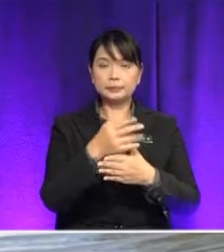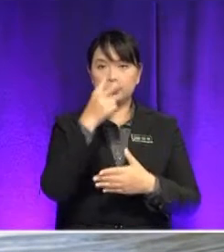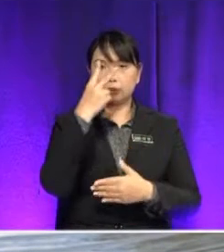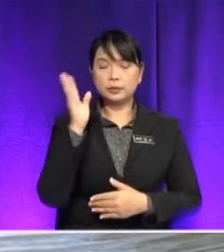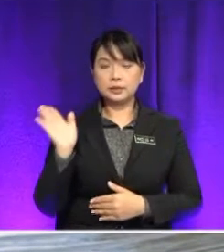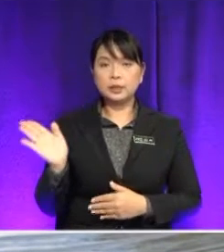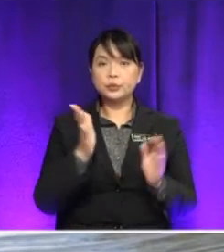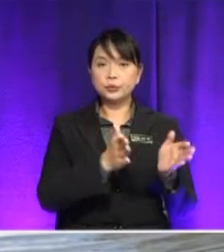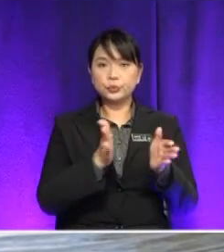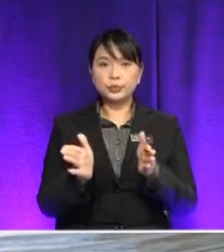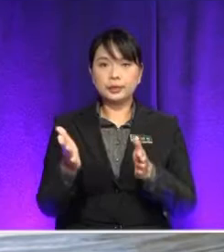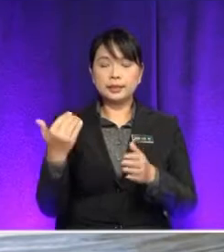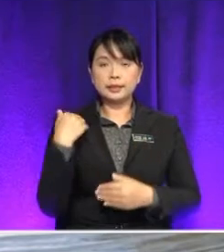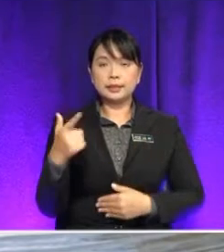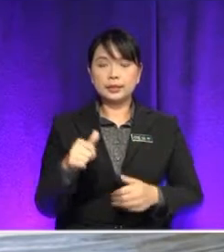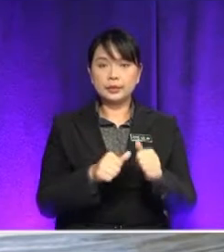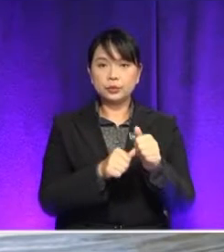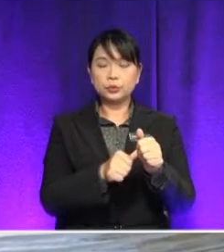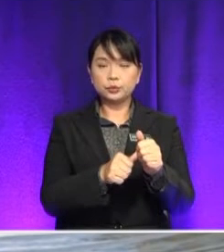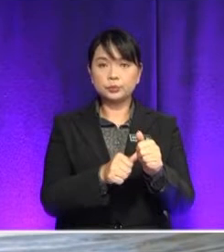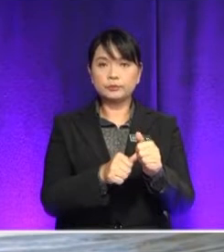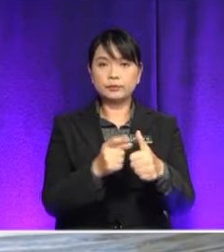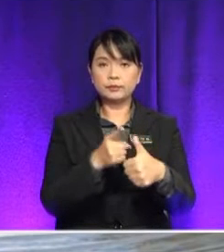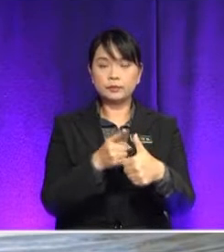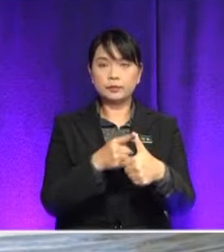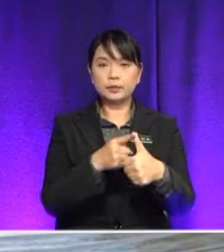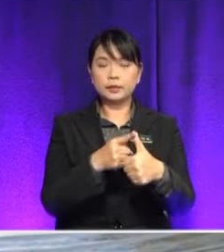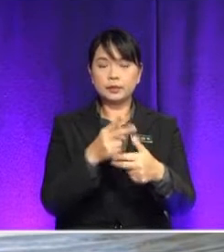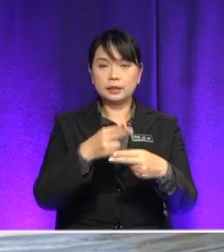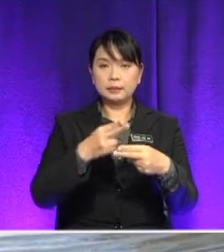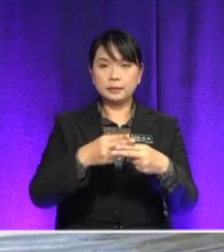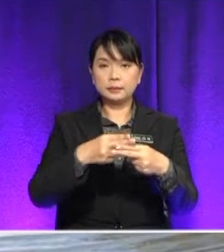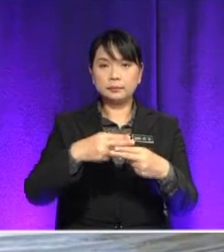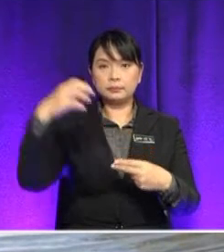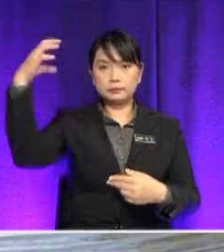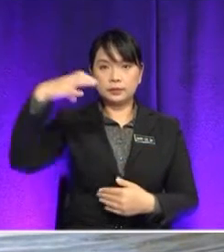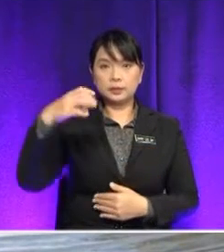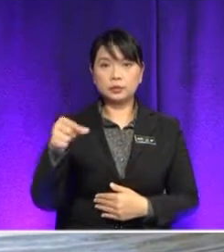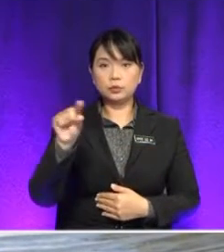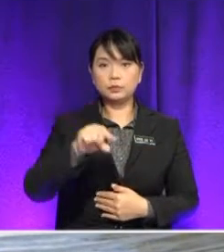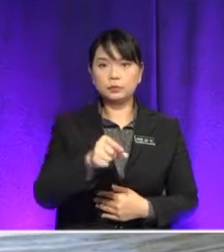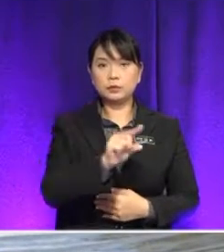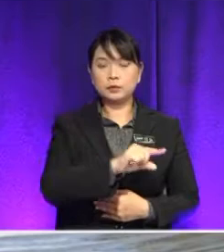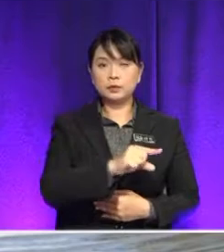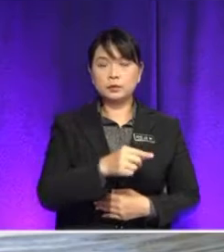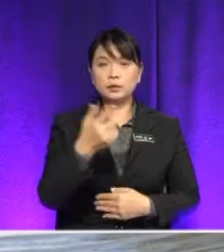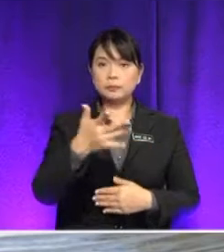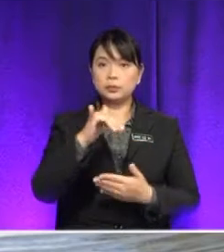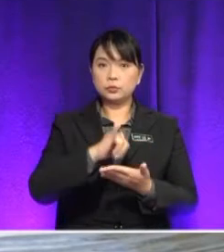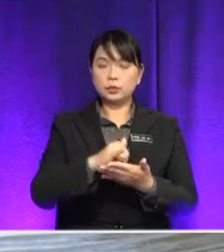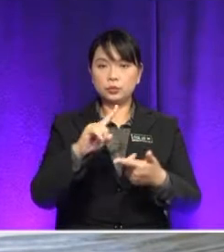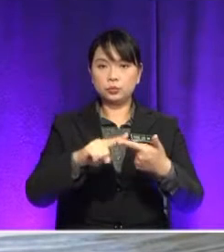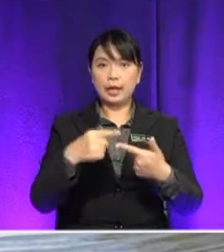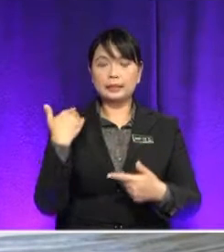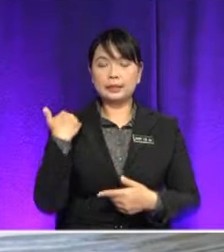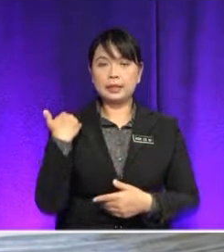sesuatu deh adalah berdasarkan ya pertama dinamakan panjang gelombang pencegahan yang kedua adalah frekuensi kali kita